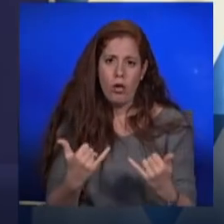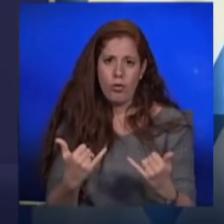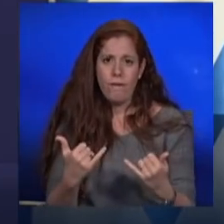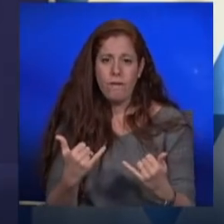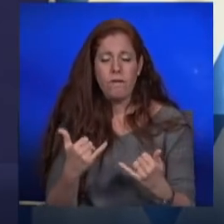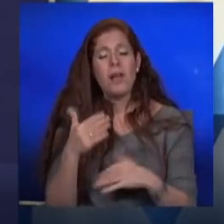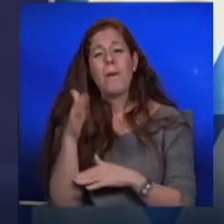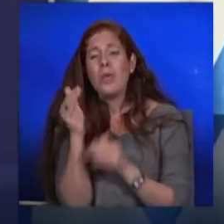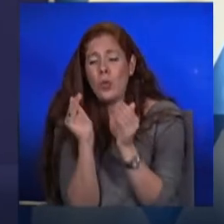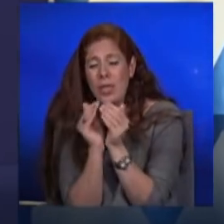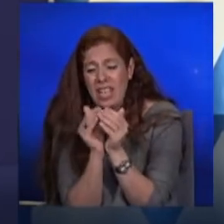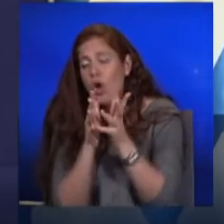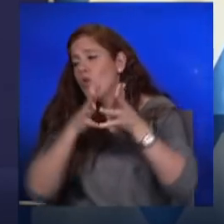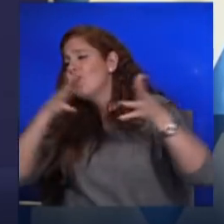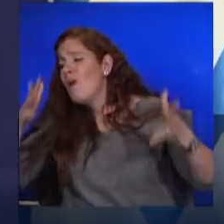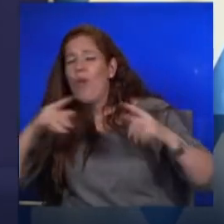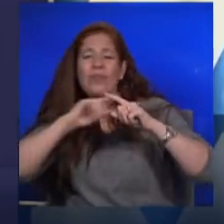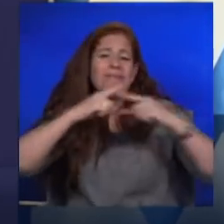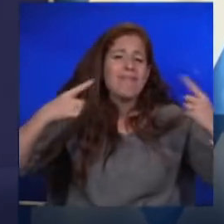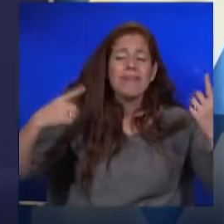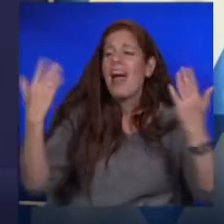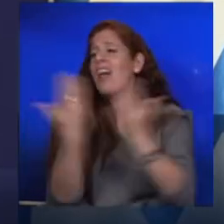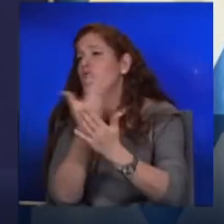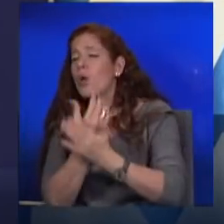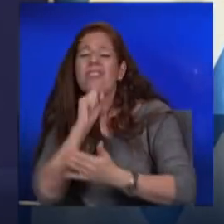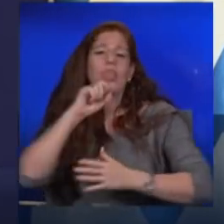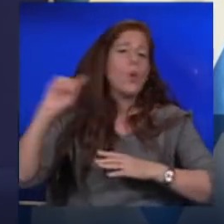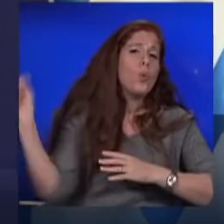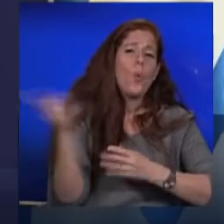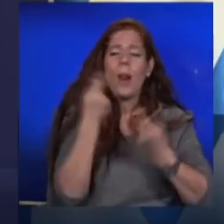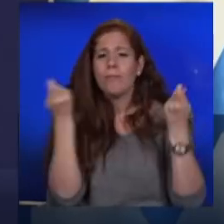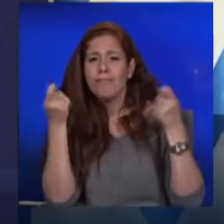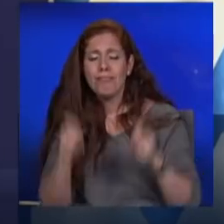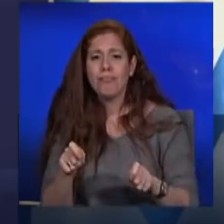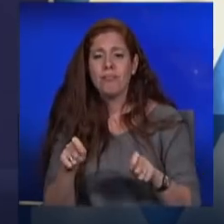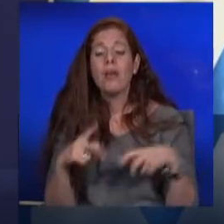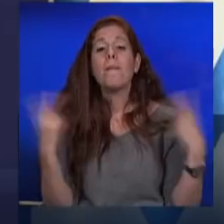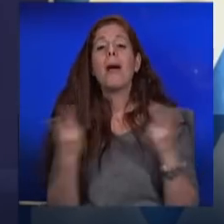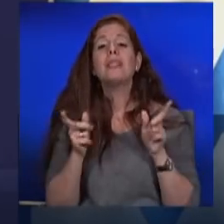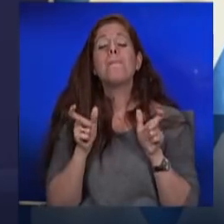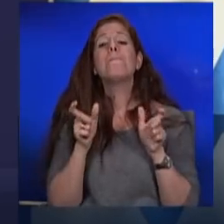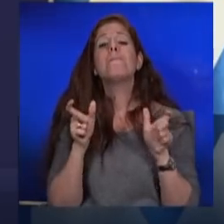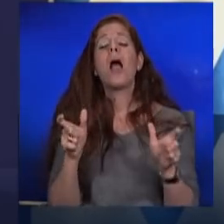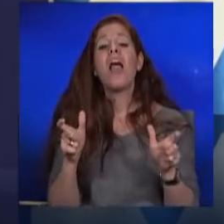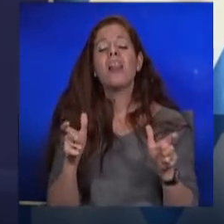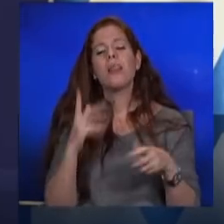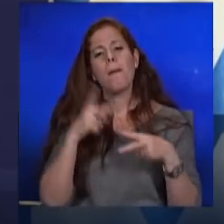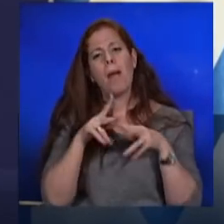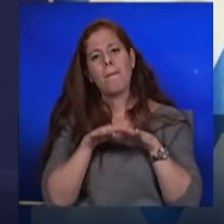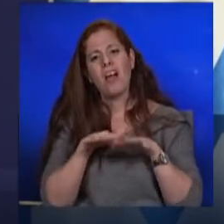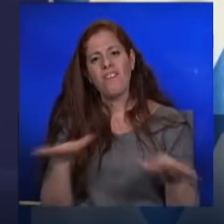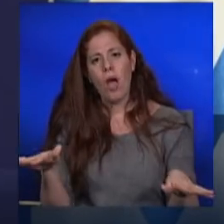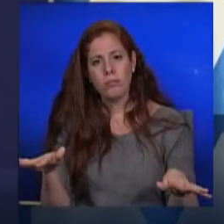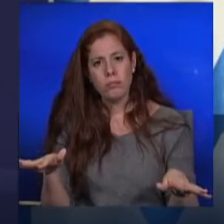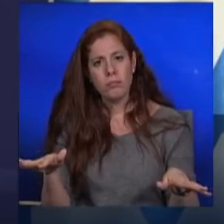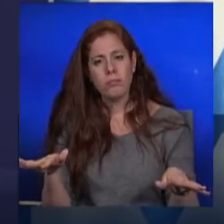קטנות כגדולות, חדשות כוותיקות, מחפשות מגן ומרפא מפני המגפה. מדובר